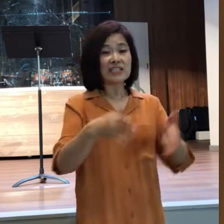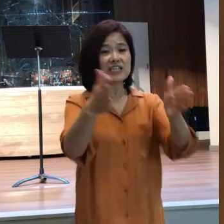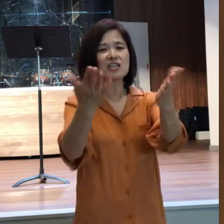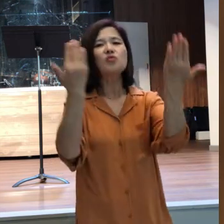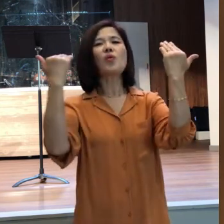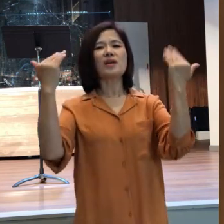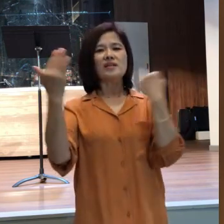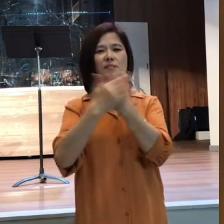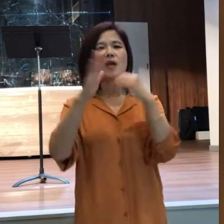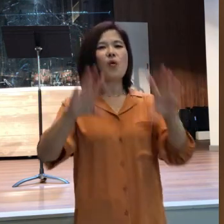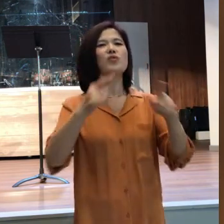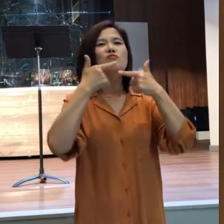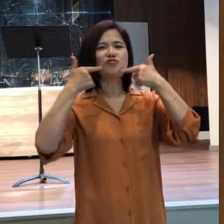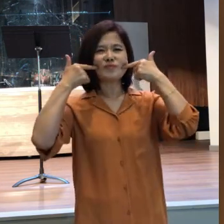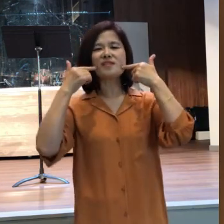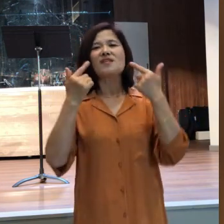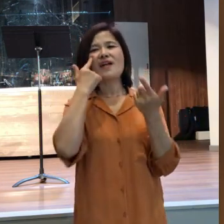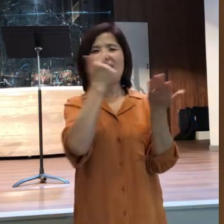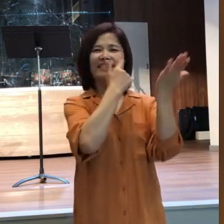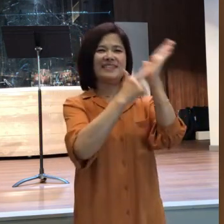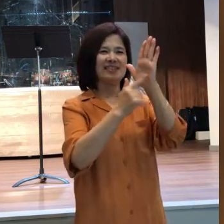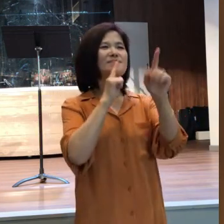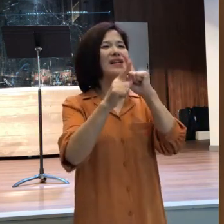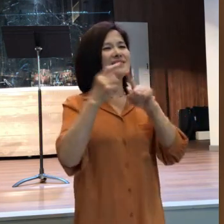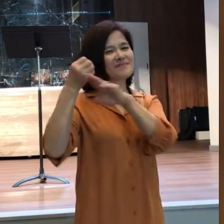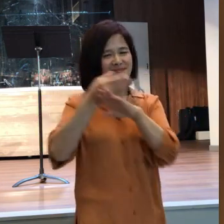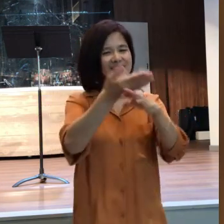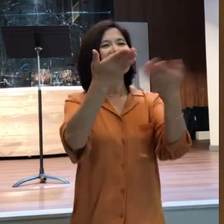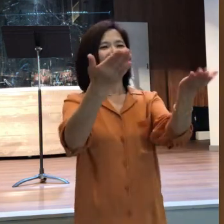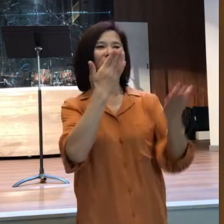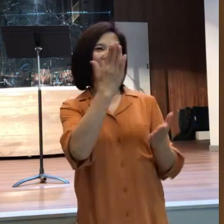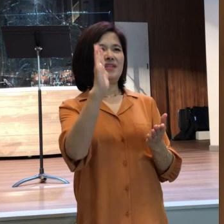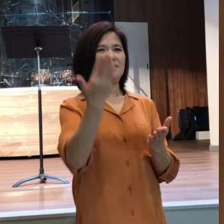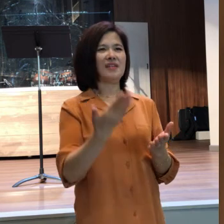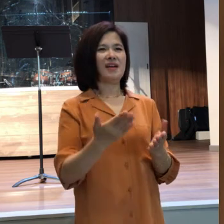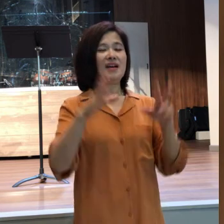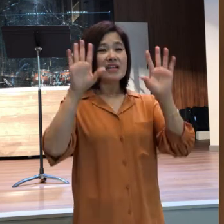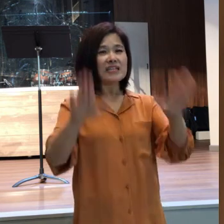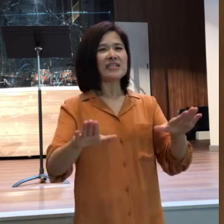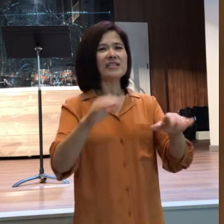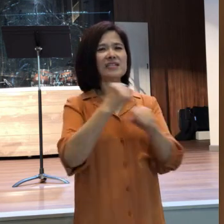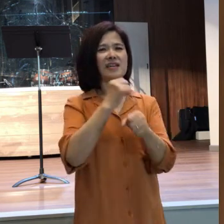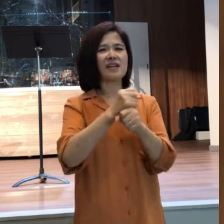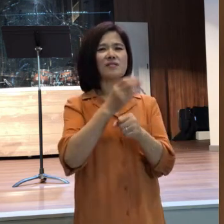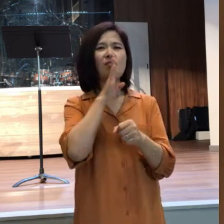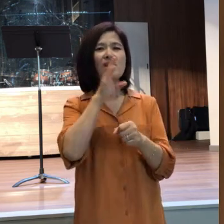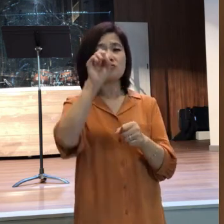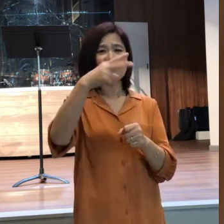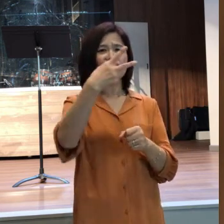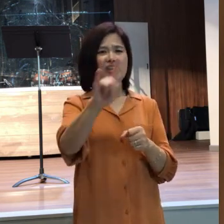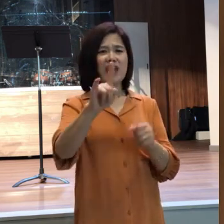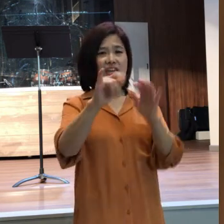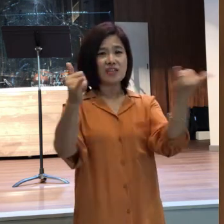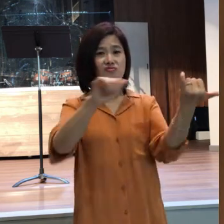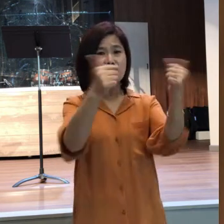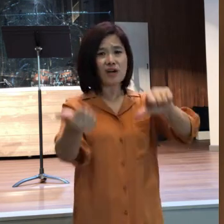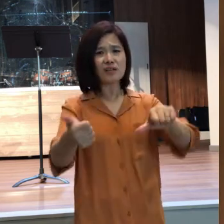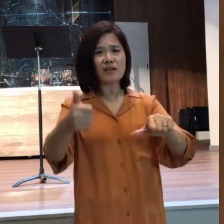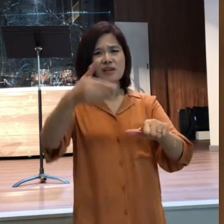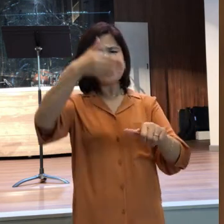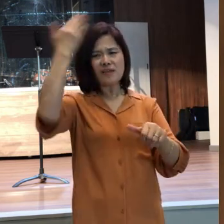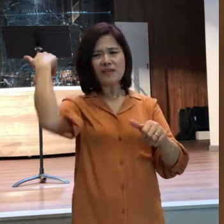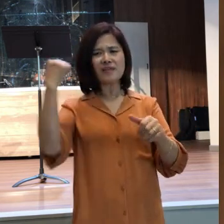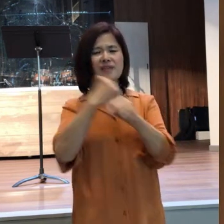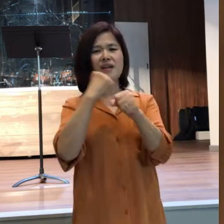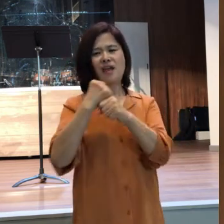통과하였기에 오늘 웃으며 간증할 수 있습니다. 이제 다시 유태인들이 죽어가던 과거로 돌아가 보겠습니다.